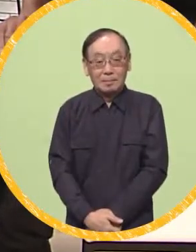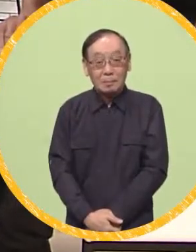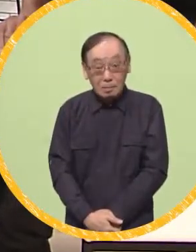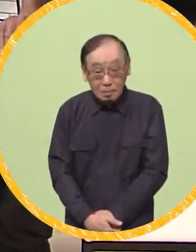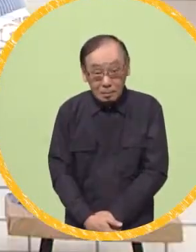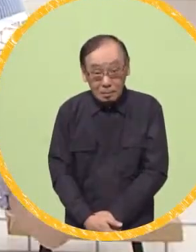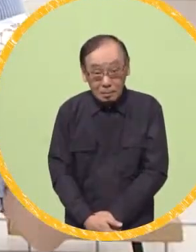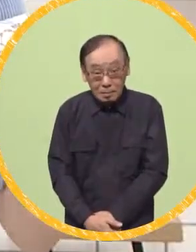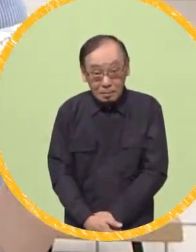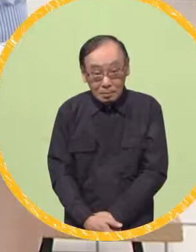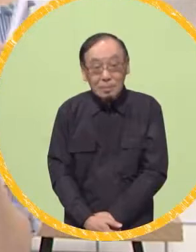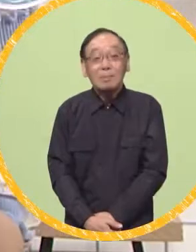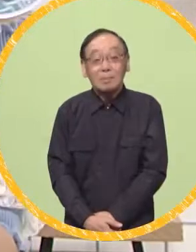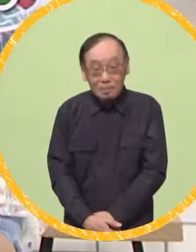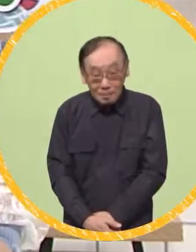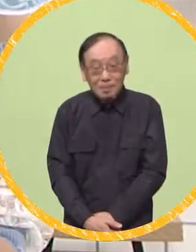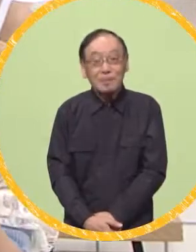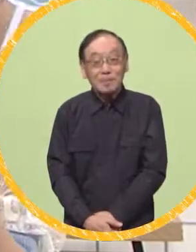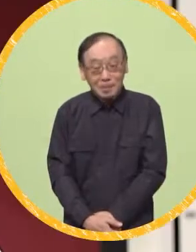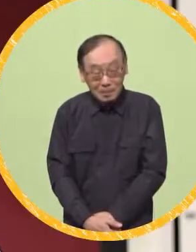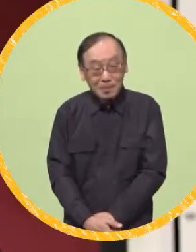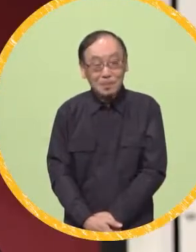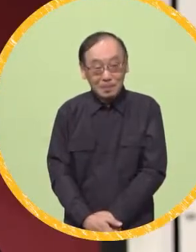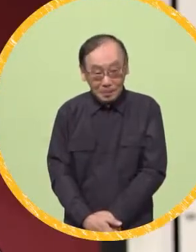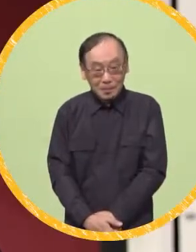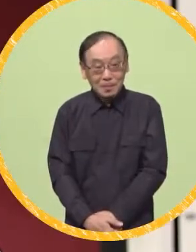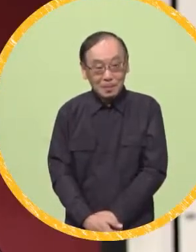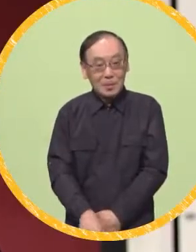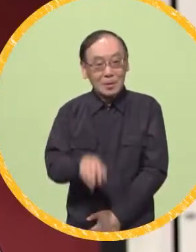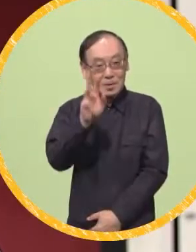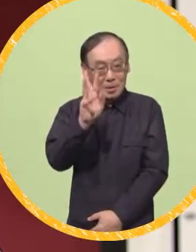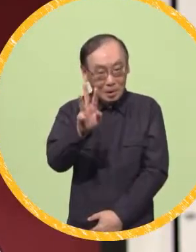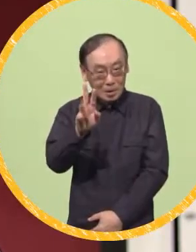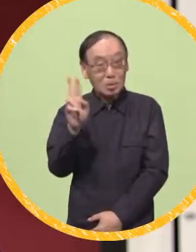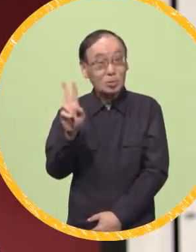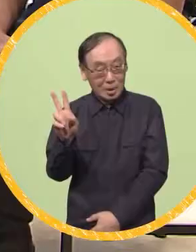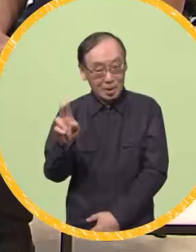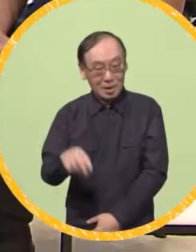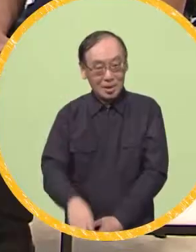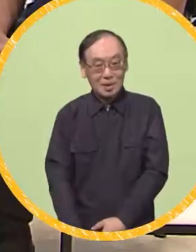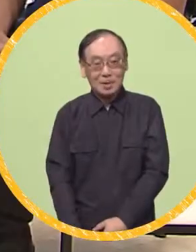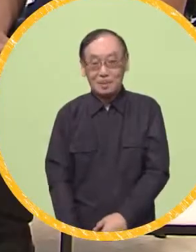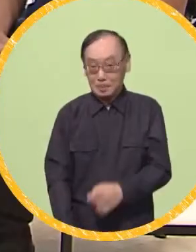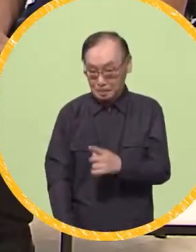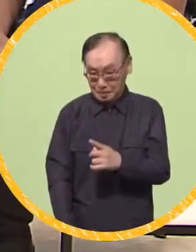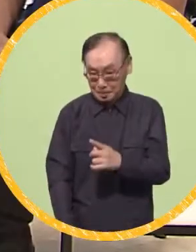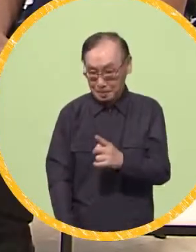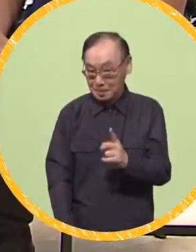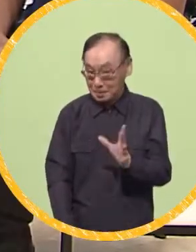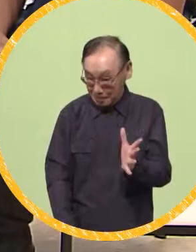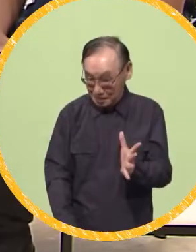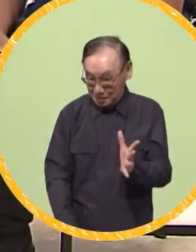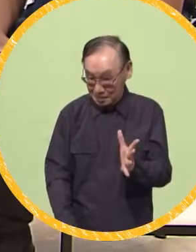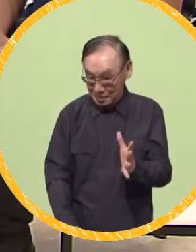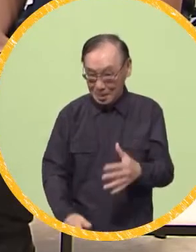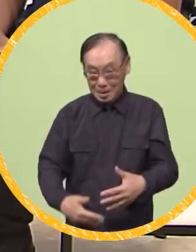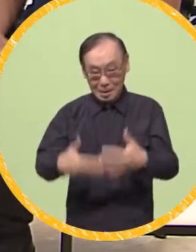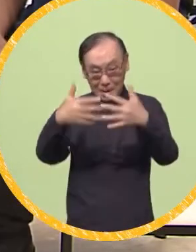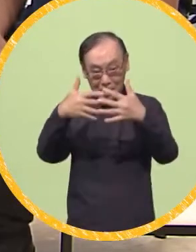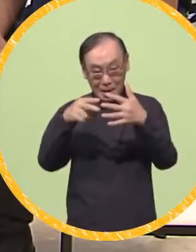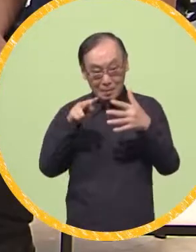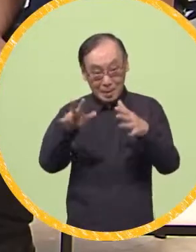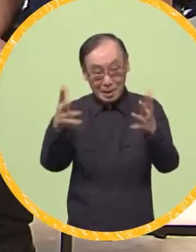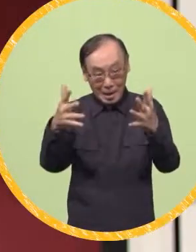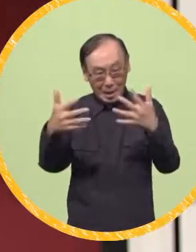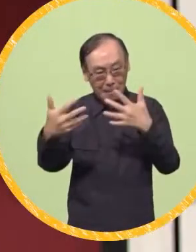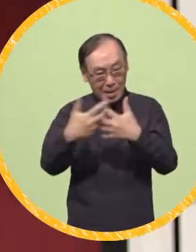を a弱サミュエルや地盤ねーこれはひょっとしたら vtr を見てない人がバレたかも知れ